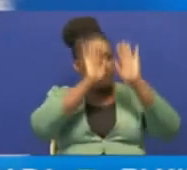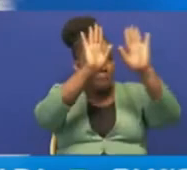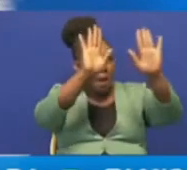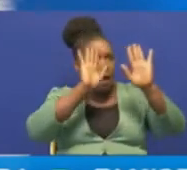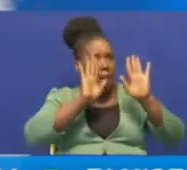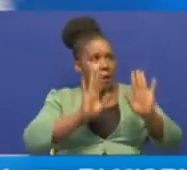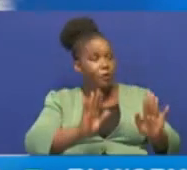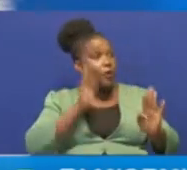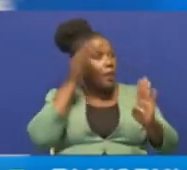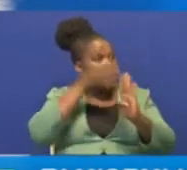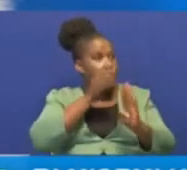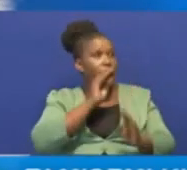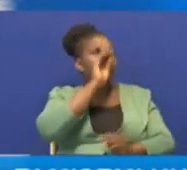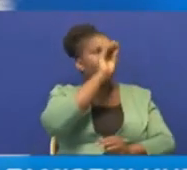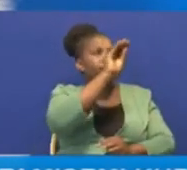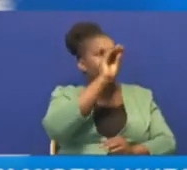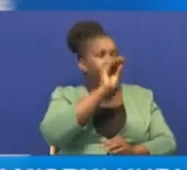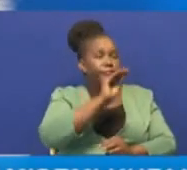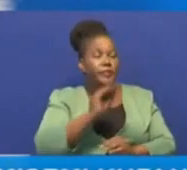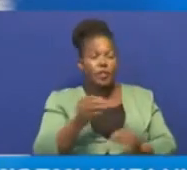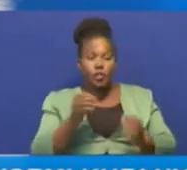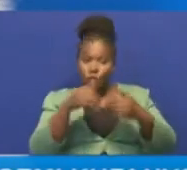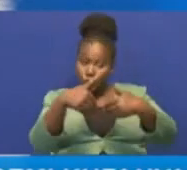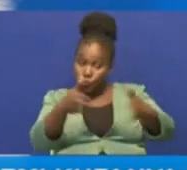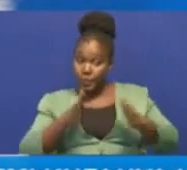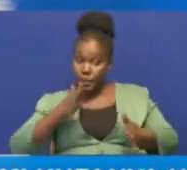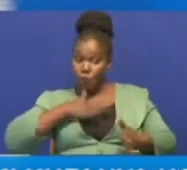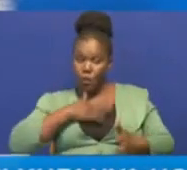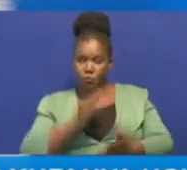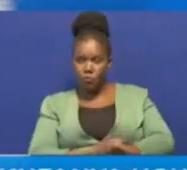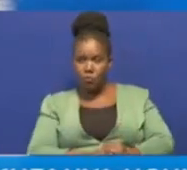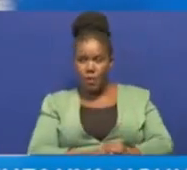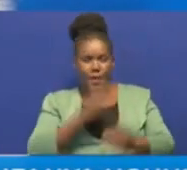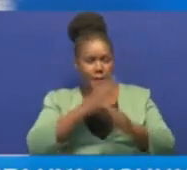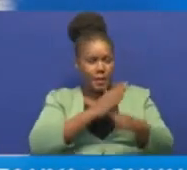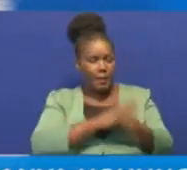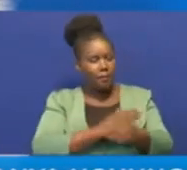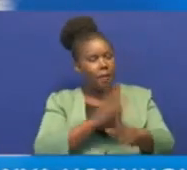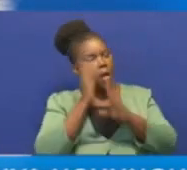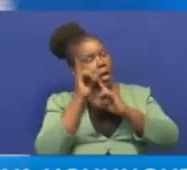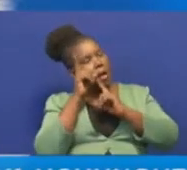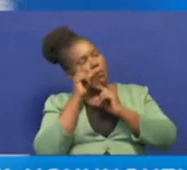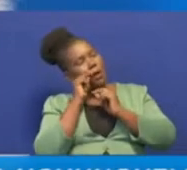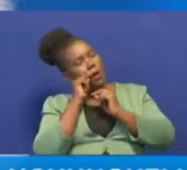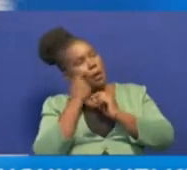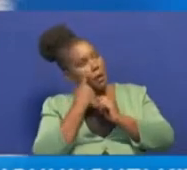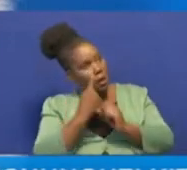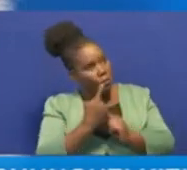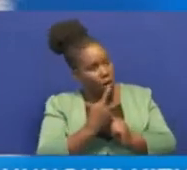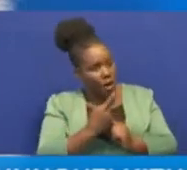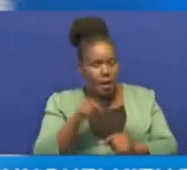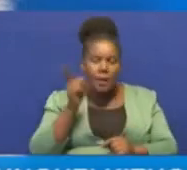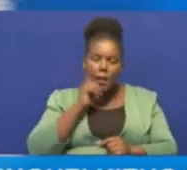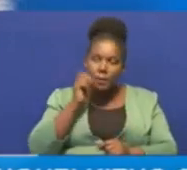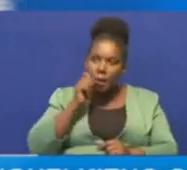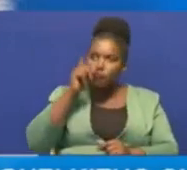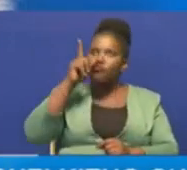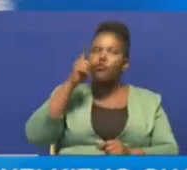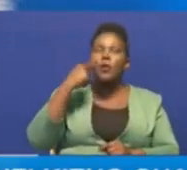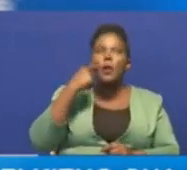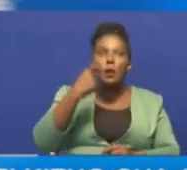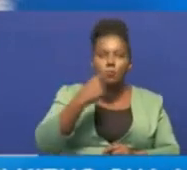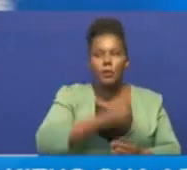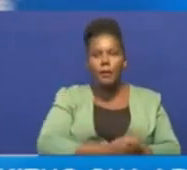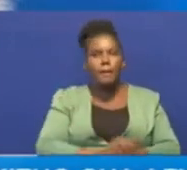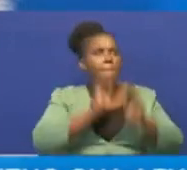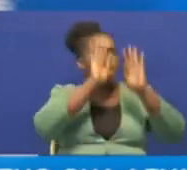la malengo yangu. Sema nitaweka chumbani kwangu. Mahali ambako kabla sijalala naona, kabla sija amka naliona. Kwa